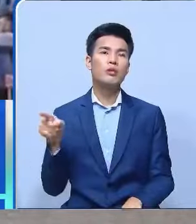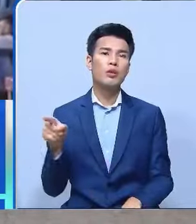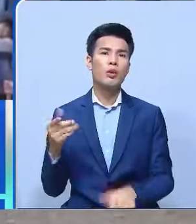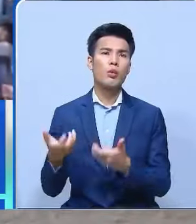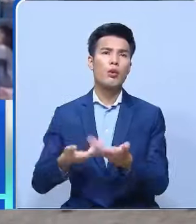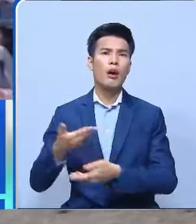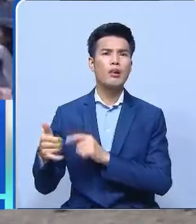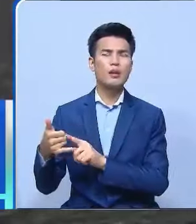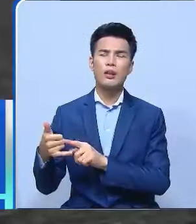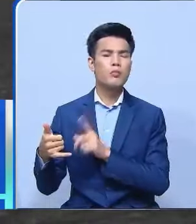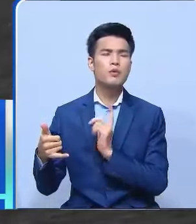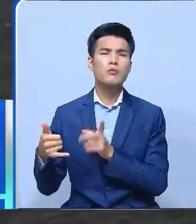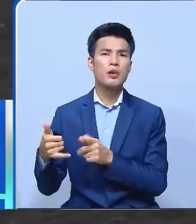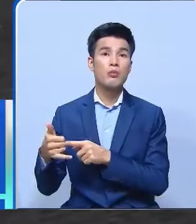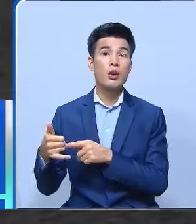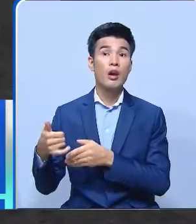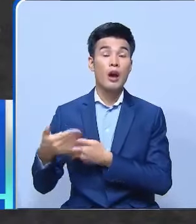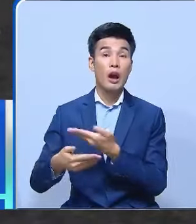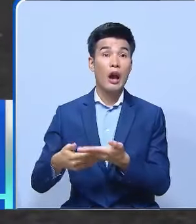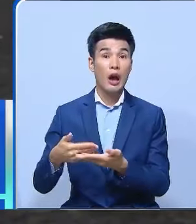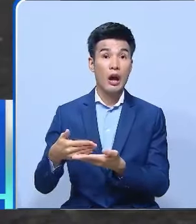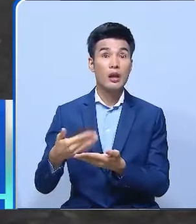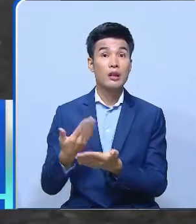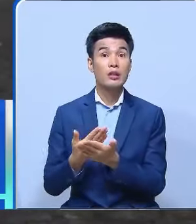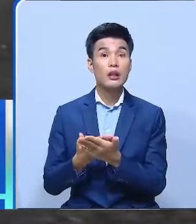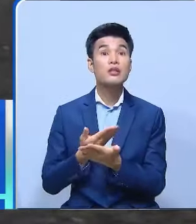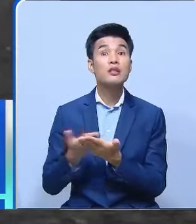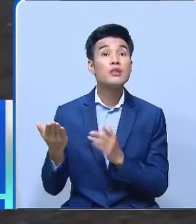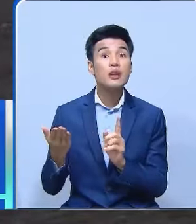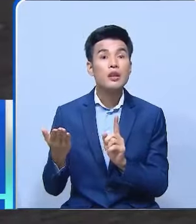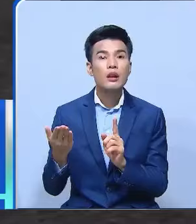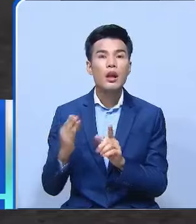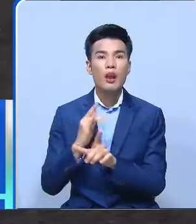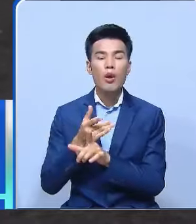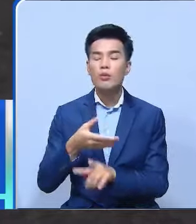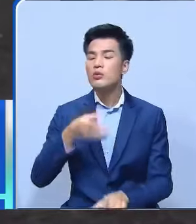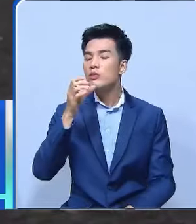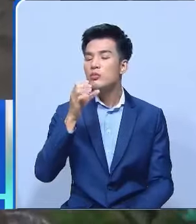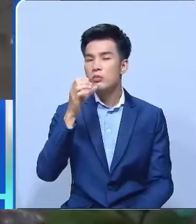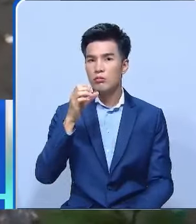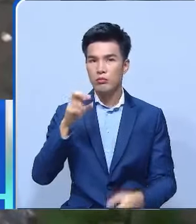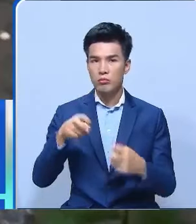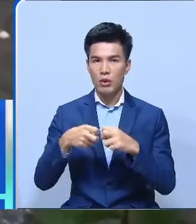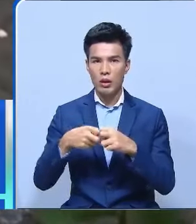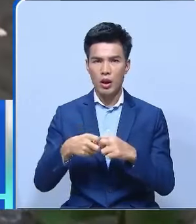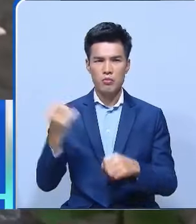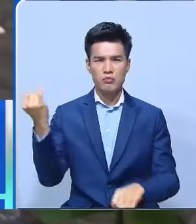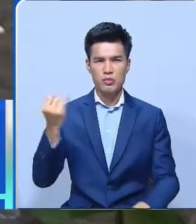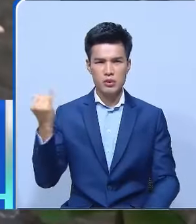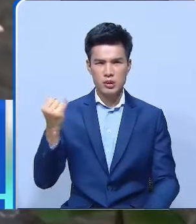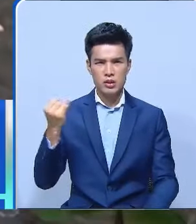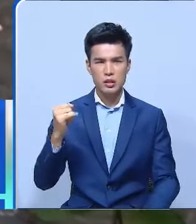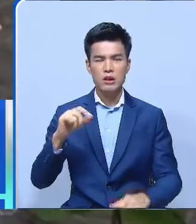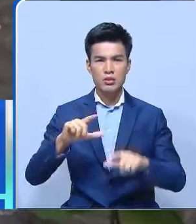นี้อย่างมากเลยเพราะเวลาขายของได้เนี่ยเอาเงินไปซื้อนู่นไปซื้อเหล้าส่งผลกระทบต่อภาพลักษณ์การท่องเที่ยวในพื้น